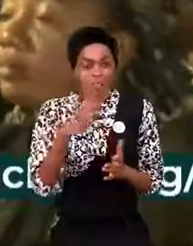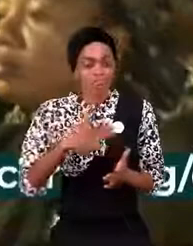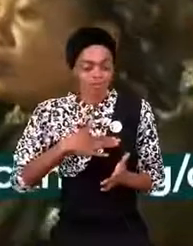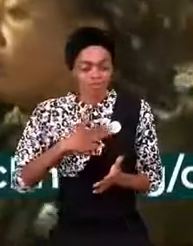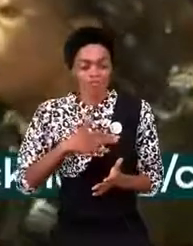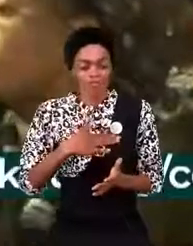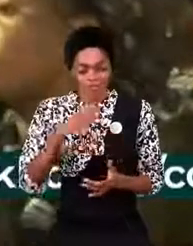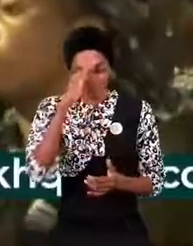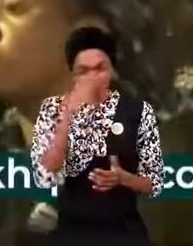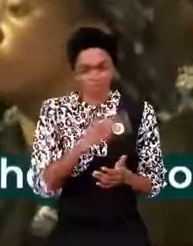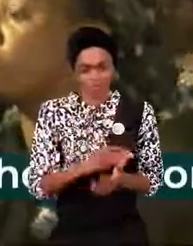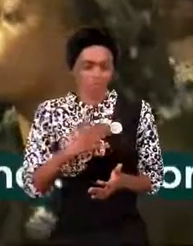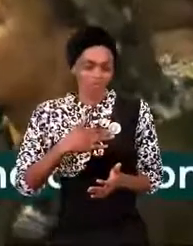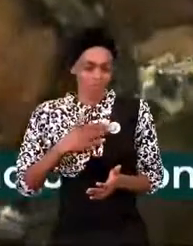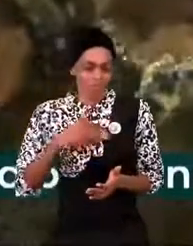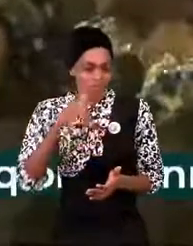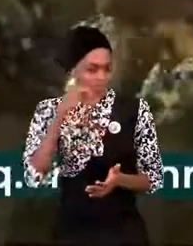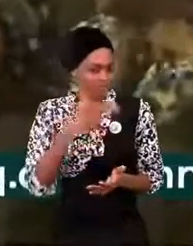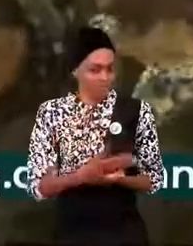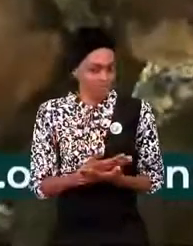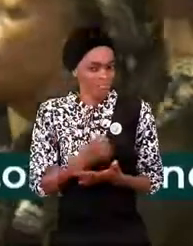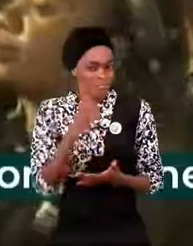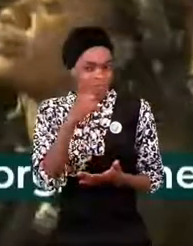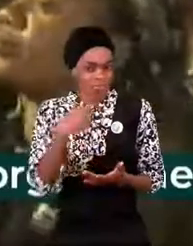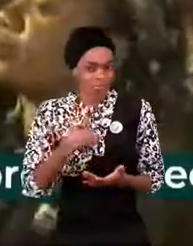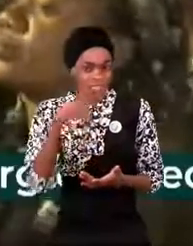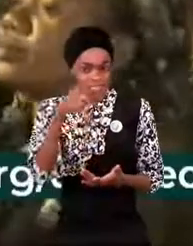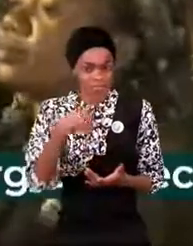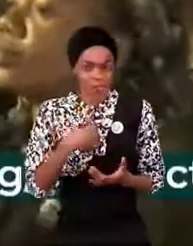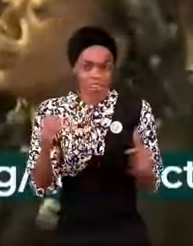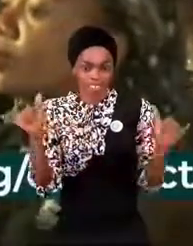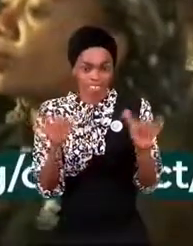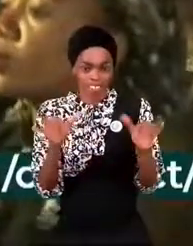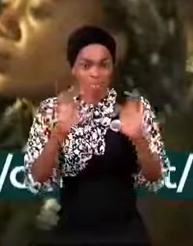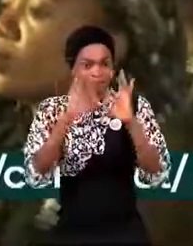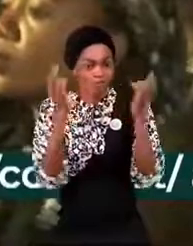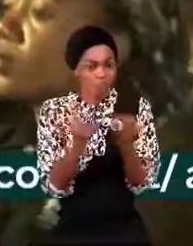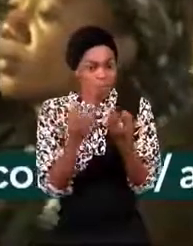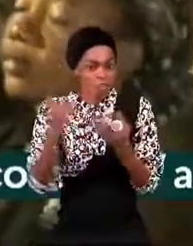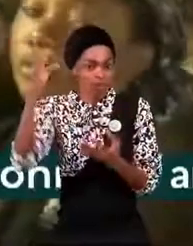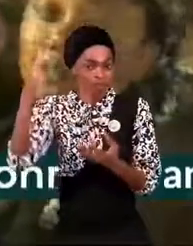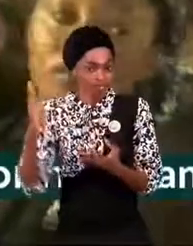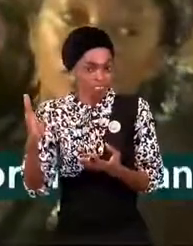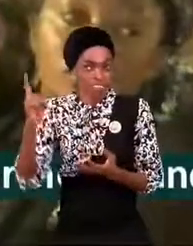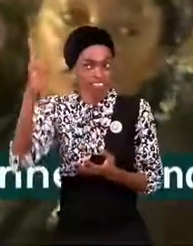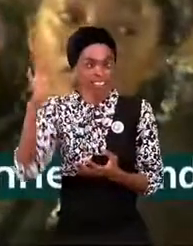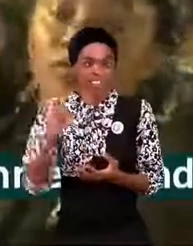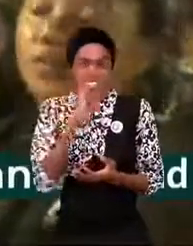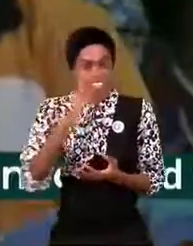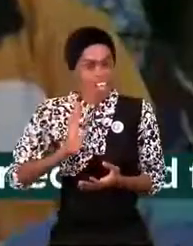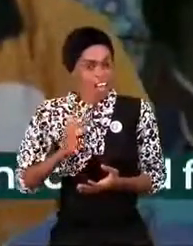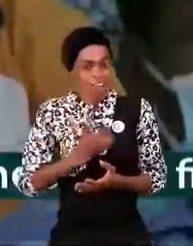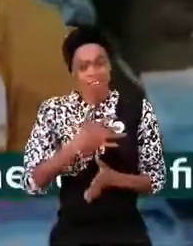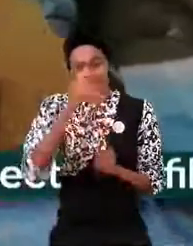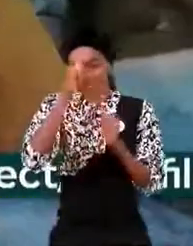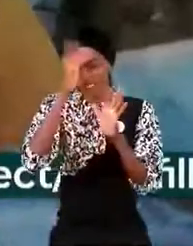Parce que le Seigneur attend pour envoyer des miracles sur nous ce soir. J'ai dit des